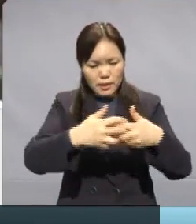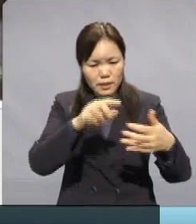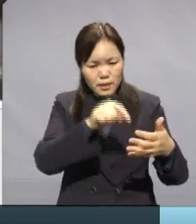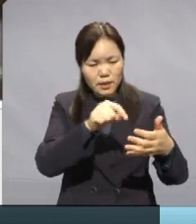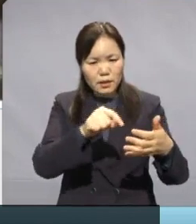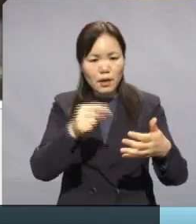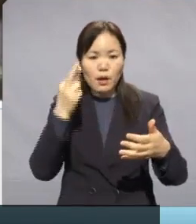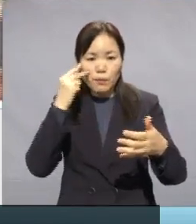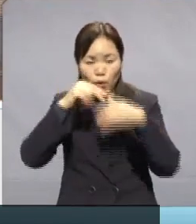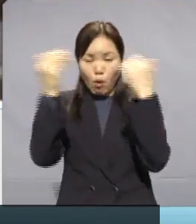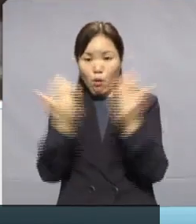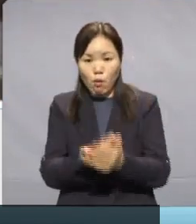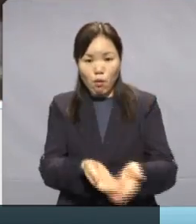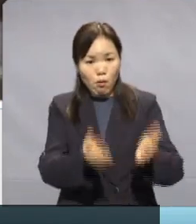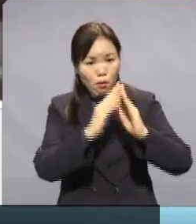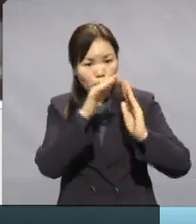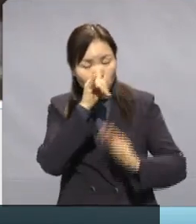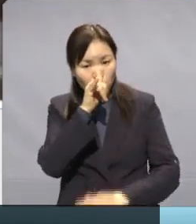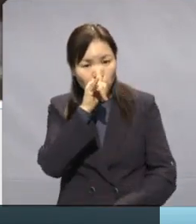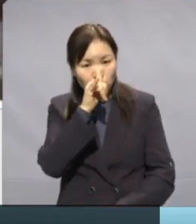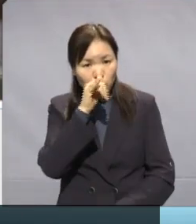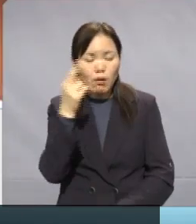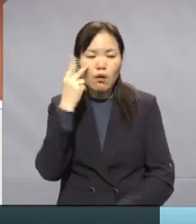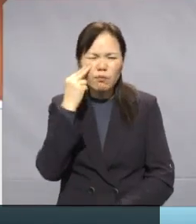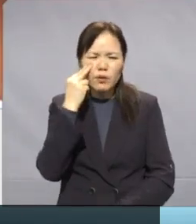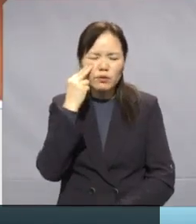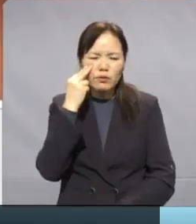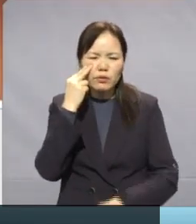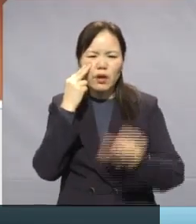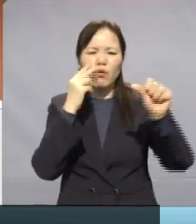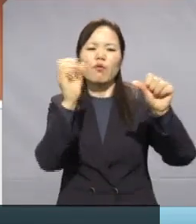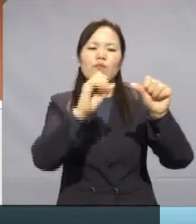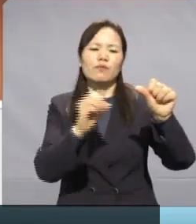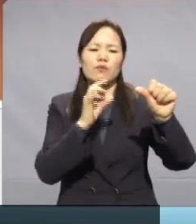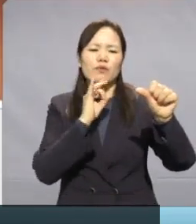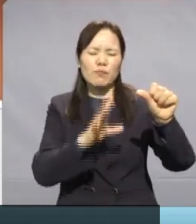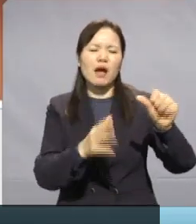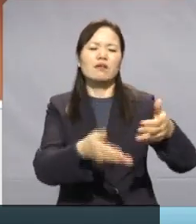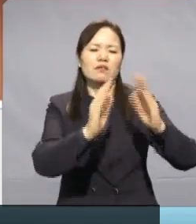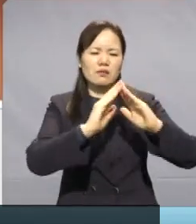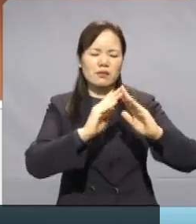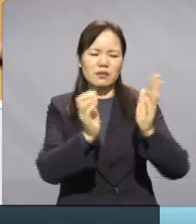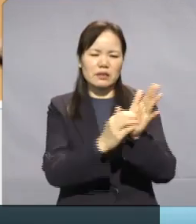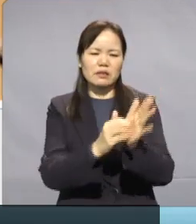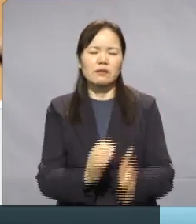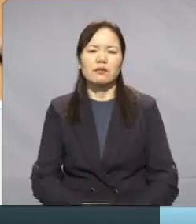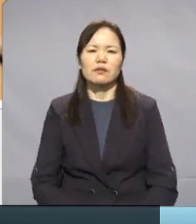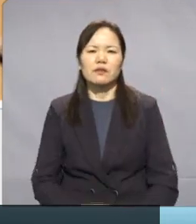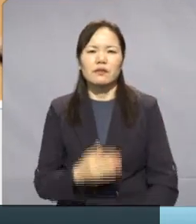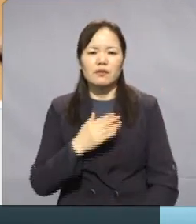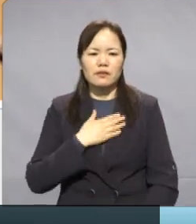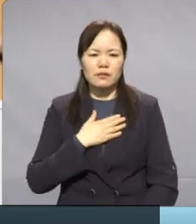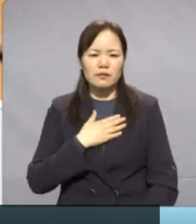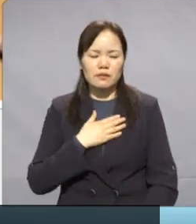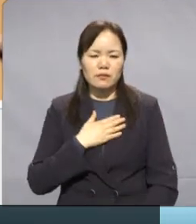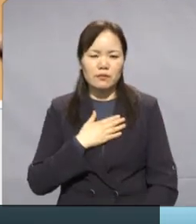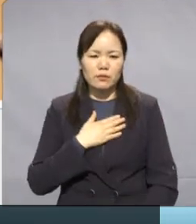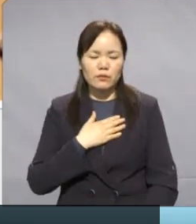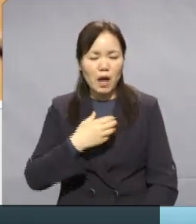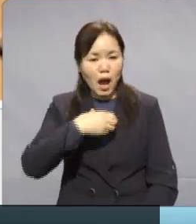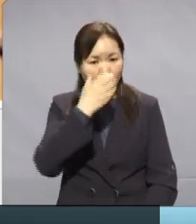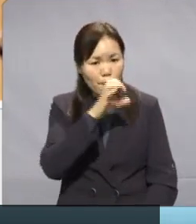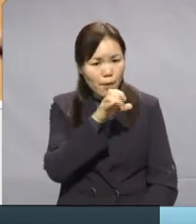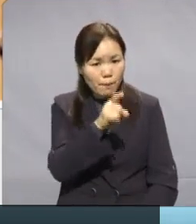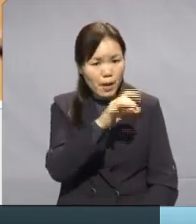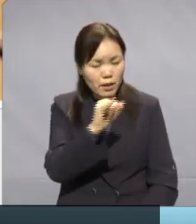미국에서도 그럼 전체 깔았느냐? 미국 전체 5%밖에 지금 못 깔고 있는 상황입니다. 네. 그래서 저는 감히 말씀드리는데